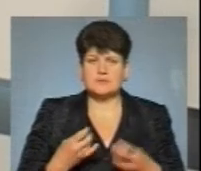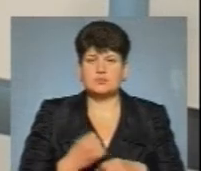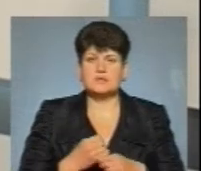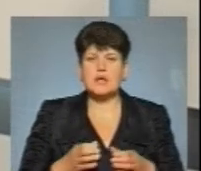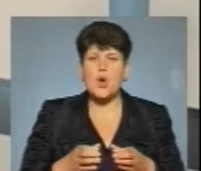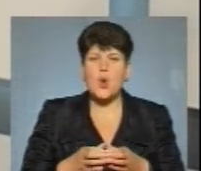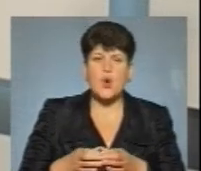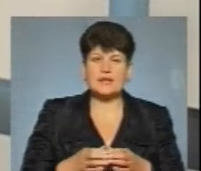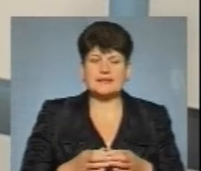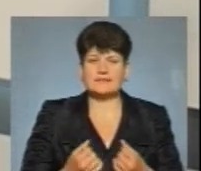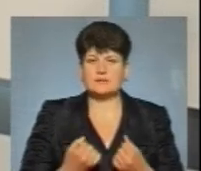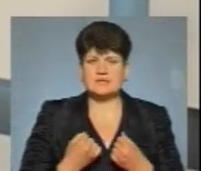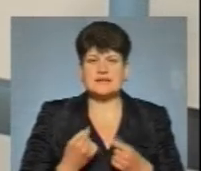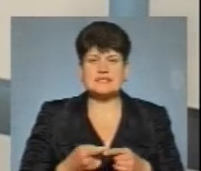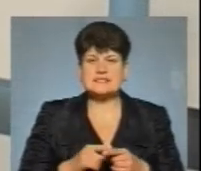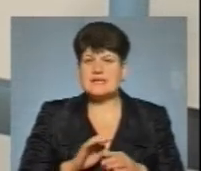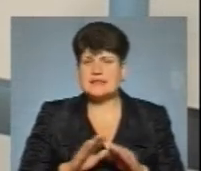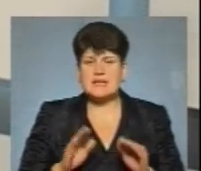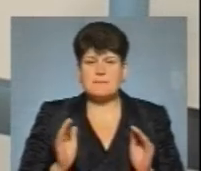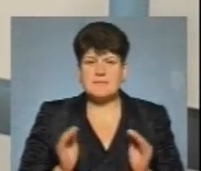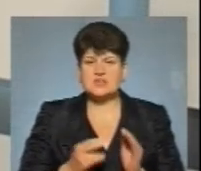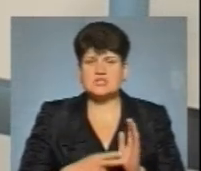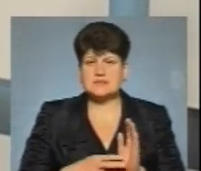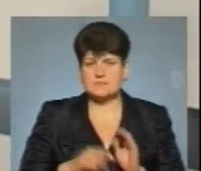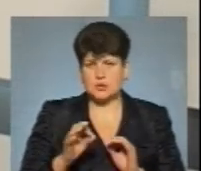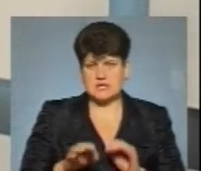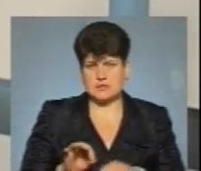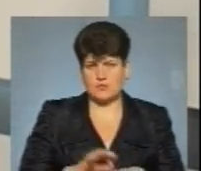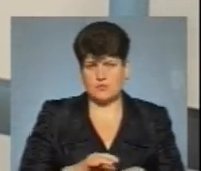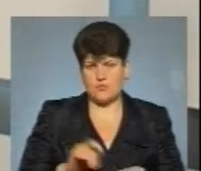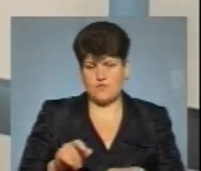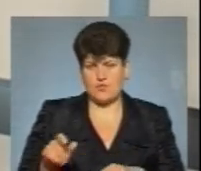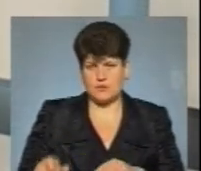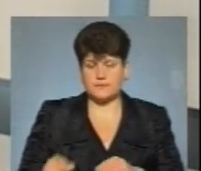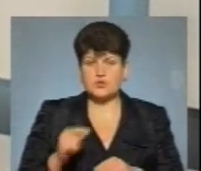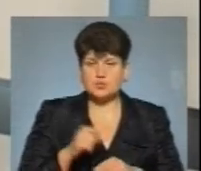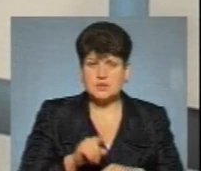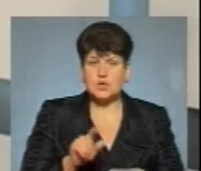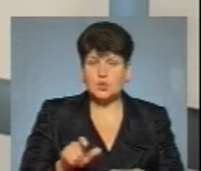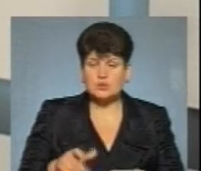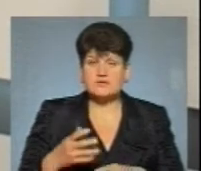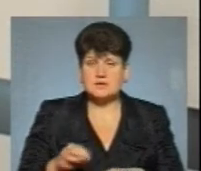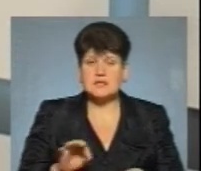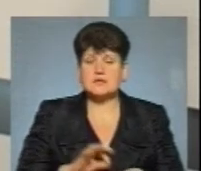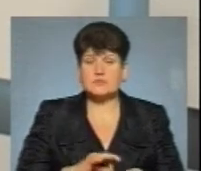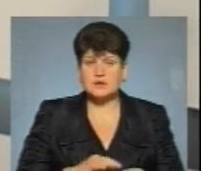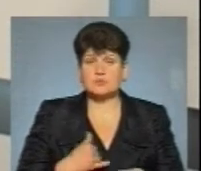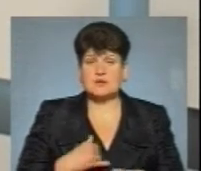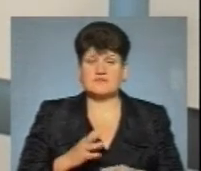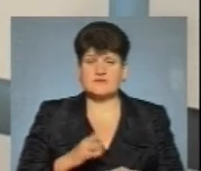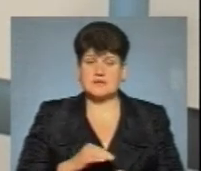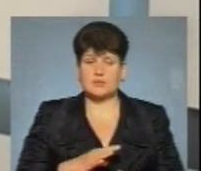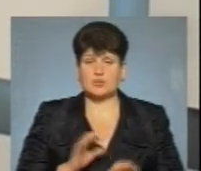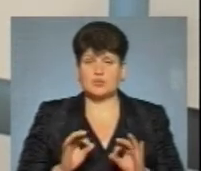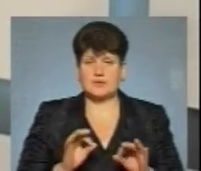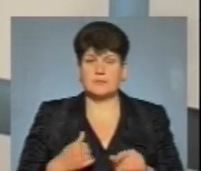імунітет. Це має бути не менше як 70% перехворівши. Тому, щоб ті люди перехворіли і щоб в нас було все нормально, ми маємо все ж